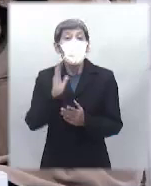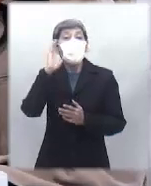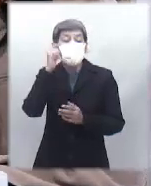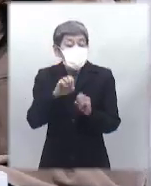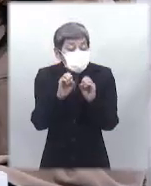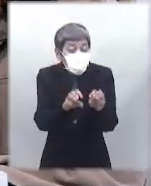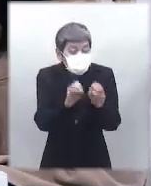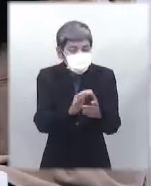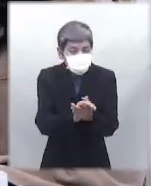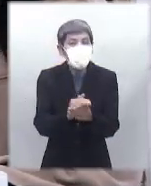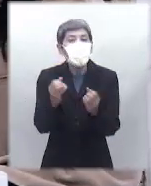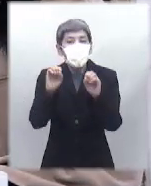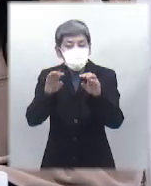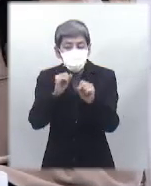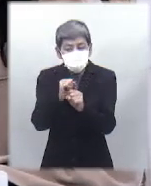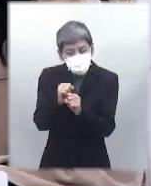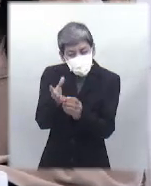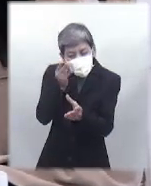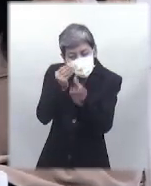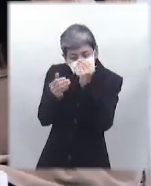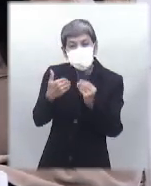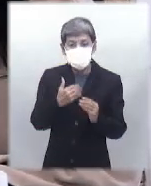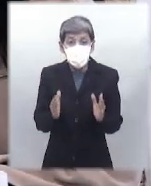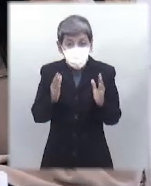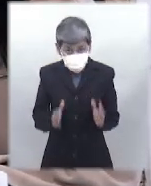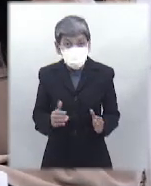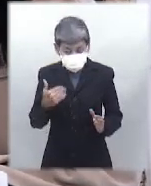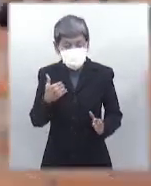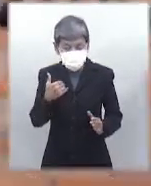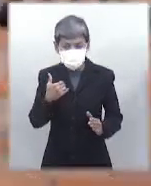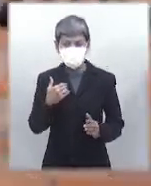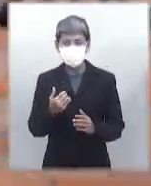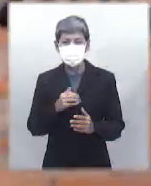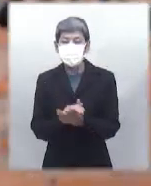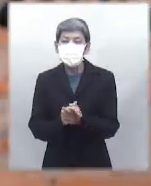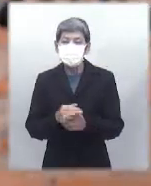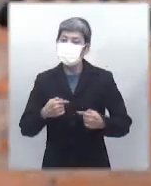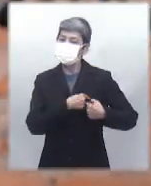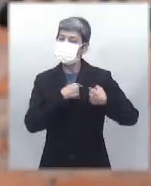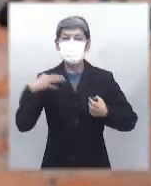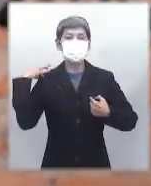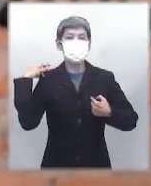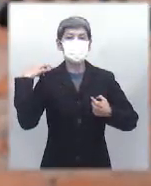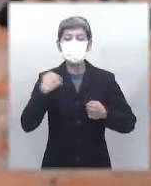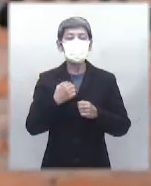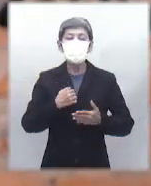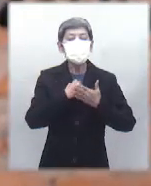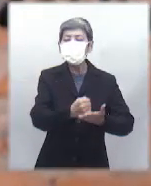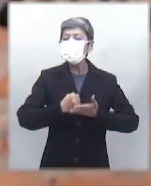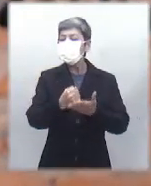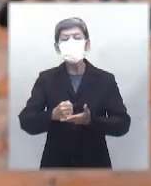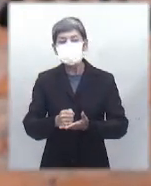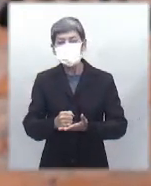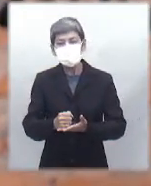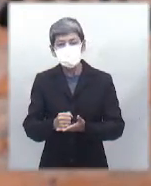ว่าพ่อแม่จะสอนลูกอย่างเดียวจริงๆลูกก็สอนพ่อแม่ใช่หลายคนที่หลายคนที่มาทำงานจิตอาสาเนี่ยบางคนนึกว่ามาช่วยเด็กเหล่านี้